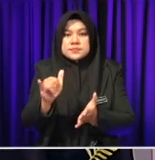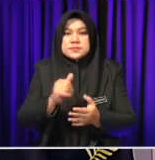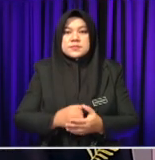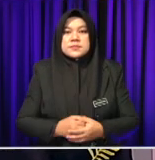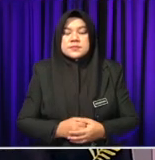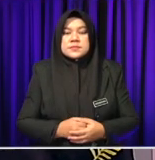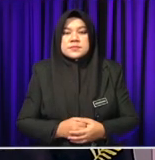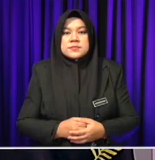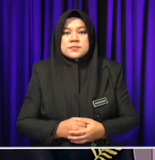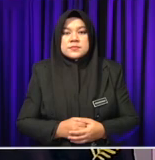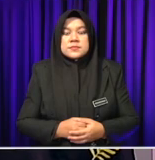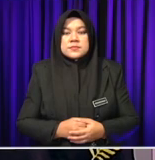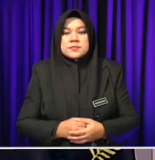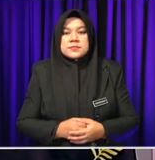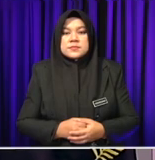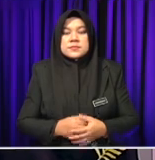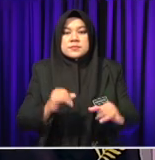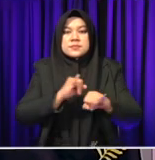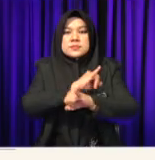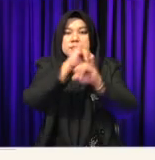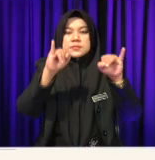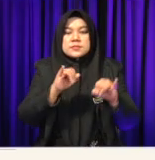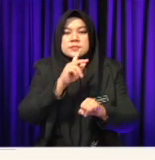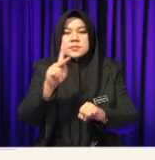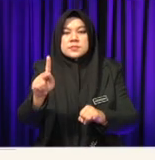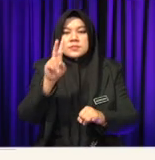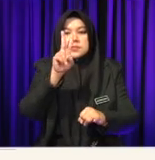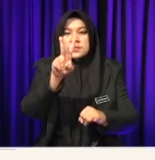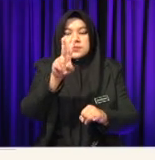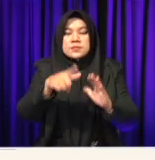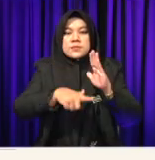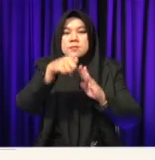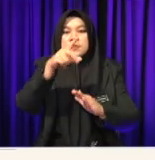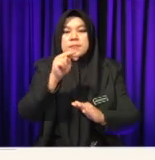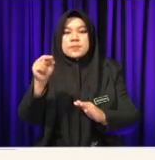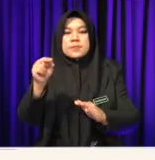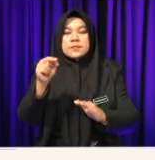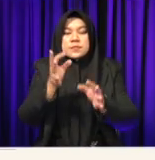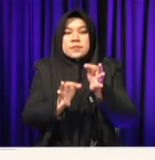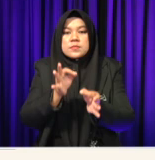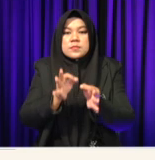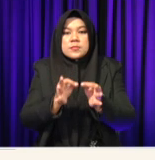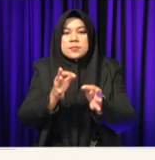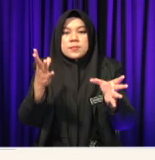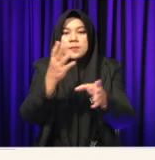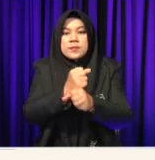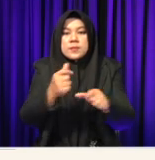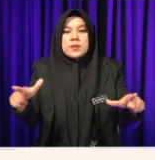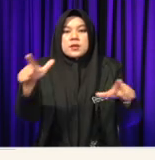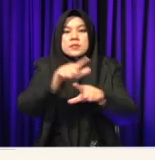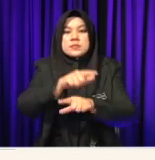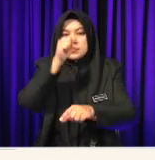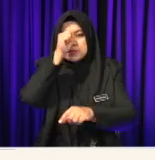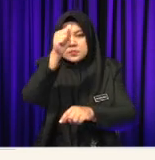jugausnya seterusnya Jelaskan dua kelebihan sekiranya mendapat naungan Allah